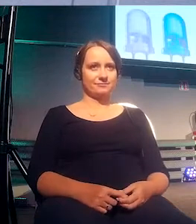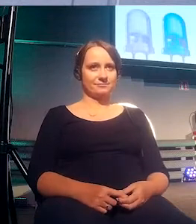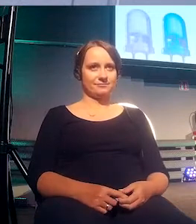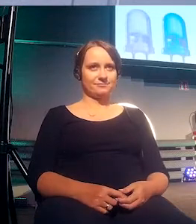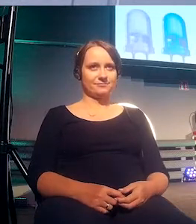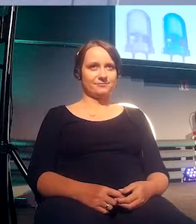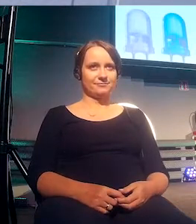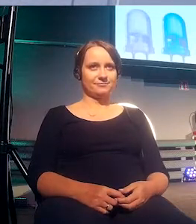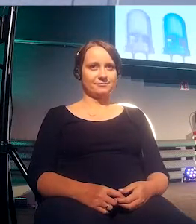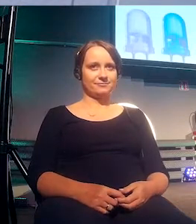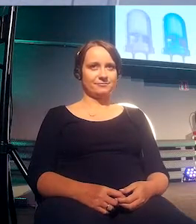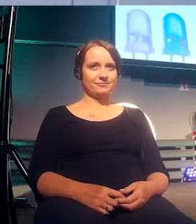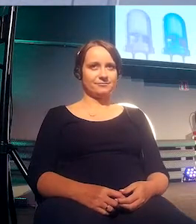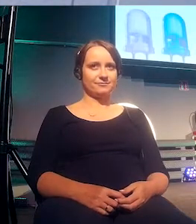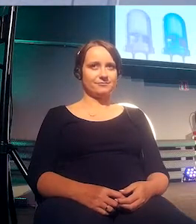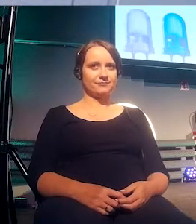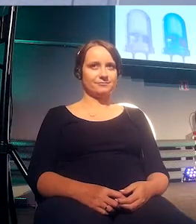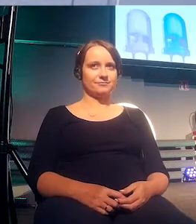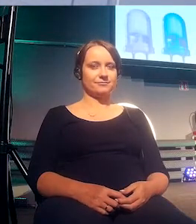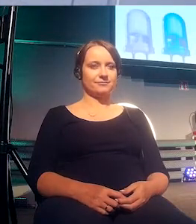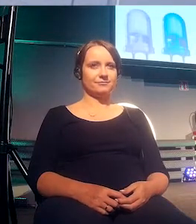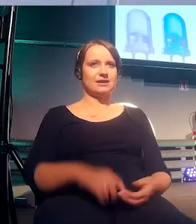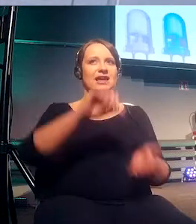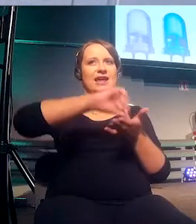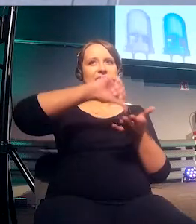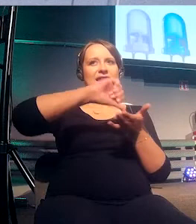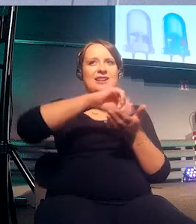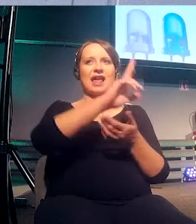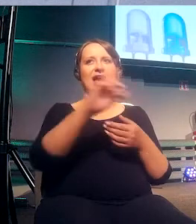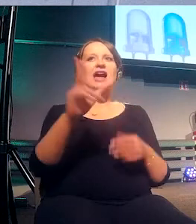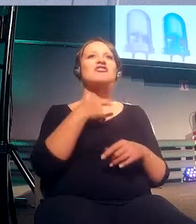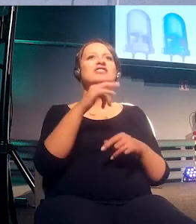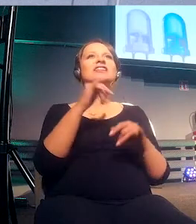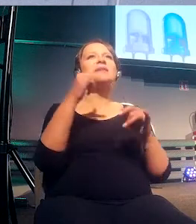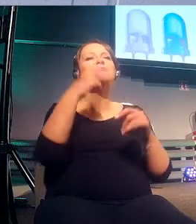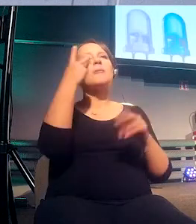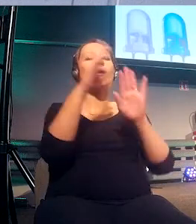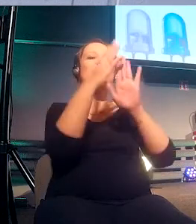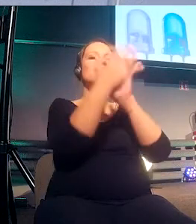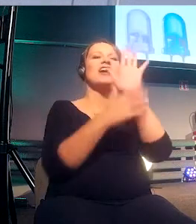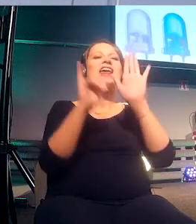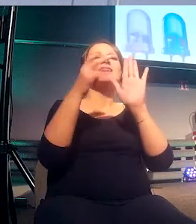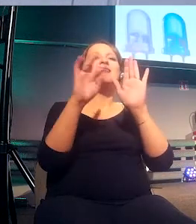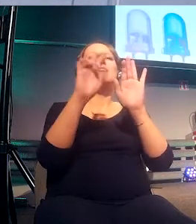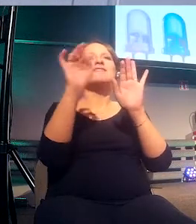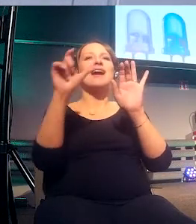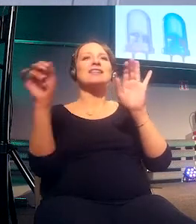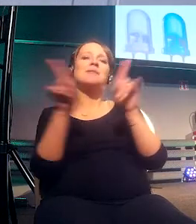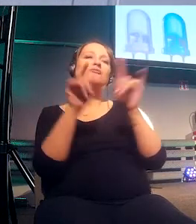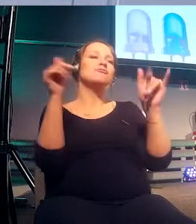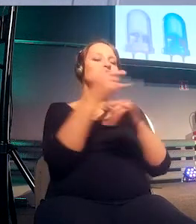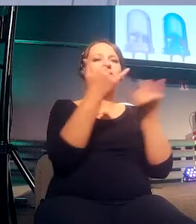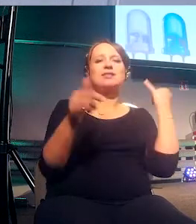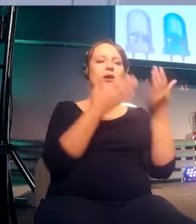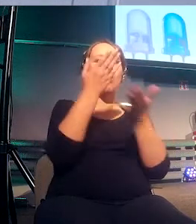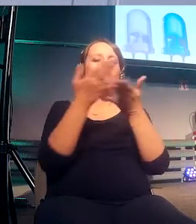często na każdym rynku ten sam interfejs musi obsłużyć inną ofertę, bądź musi obsłużyć innego